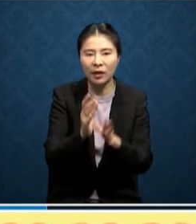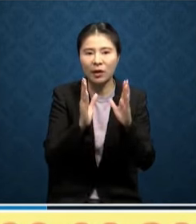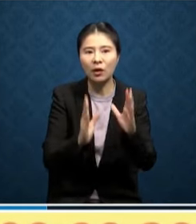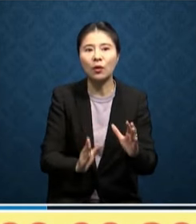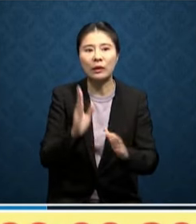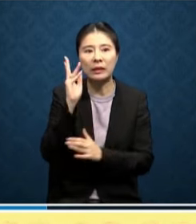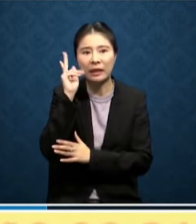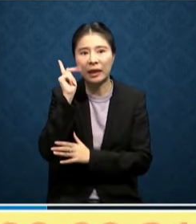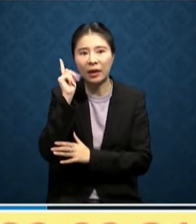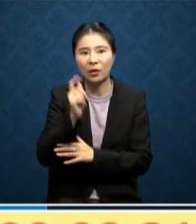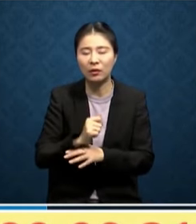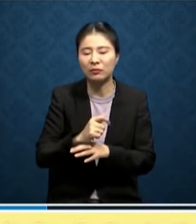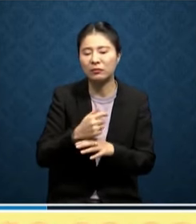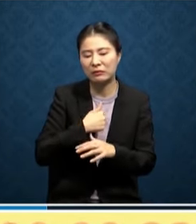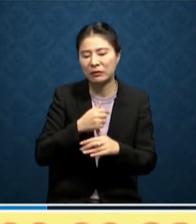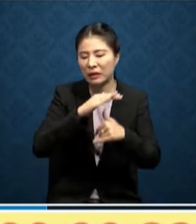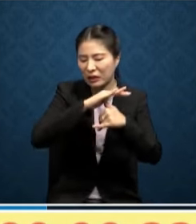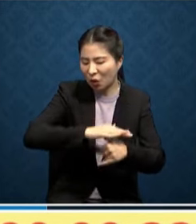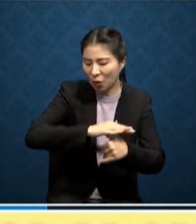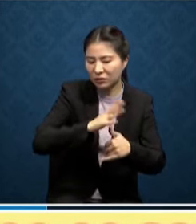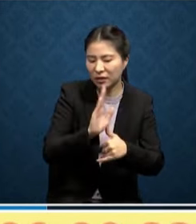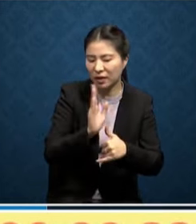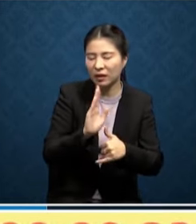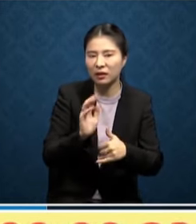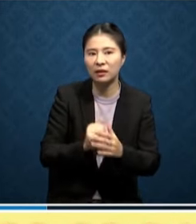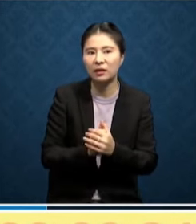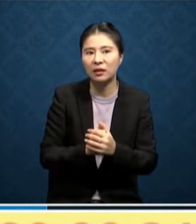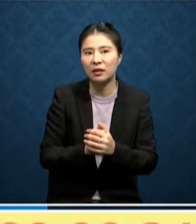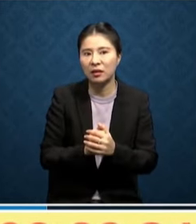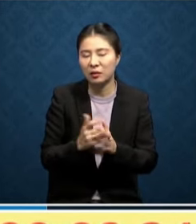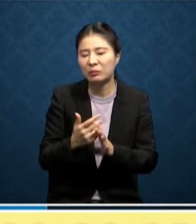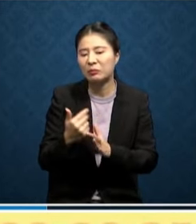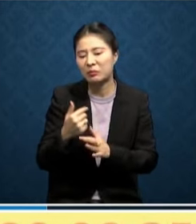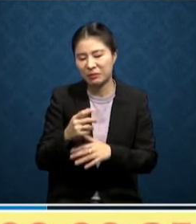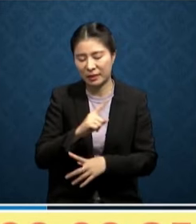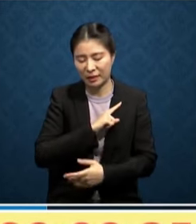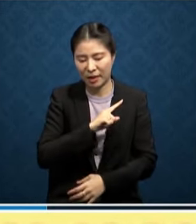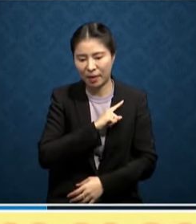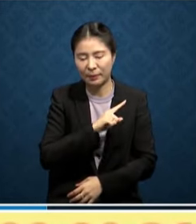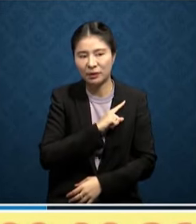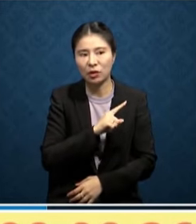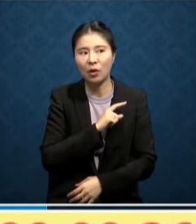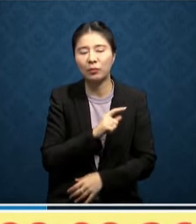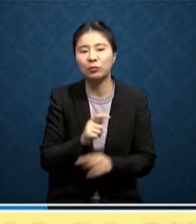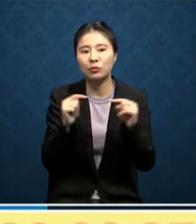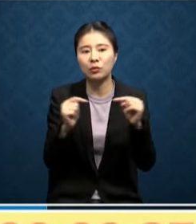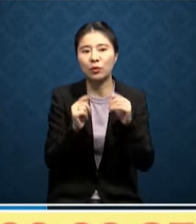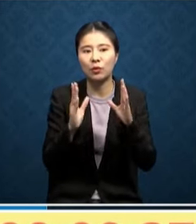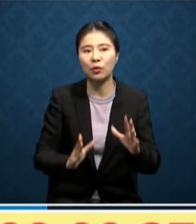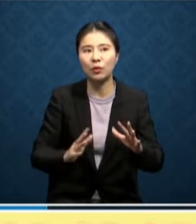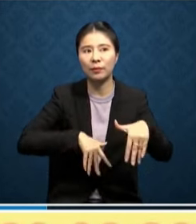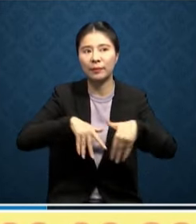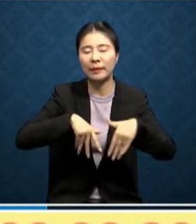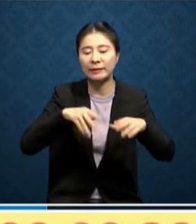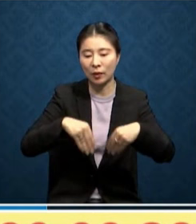สำคัญคือเราก็ไม่ใช่ลูกน้องใครเราไม่ใช่ลูกหลานใครนะฮะแล้วเราก็เอ่อมีหน้าที่ที่เราต้องแบกรับเอาคำถามจากประชาชนไป